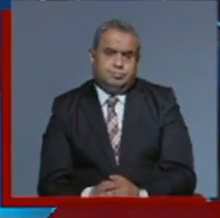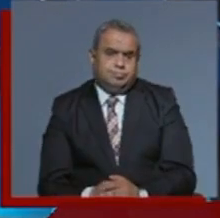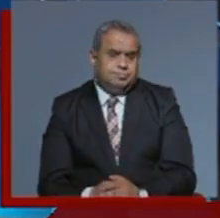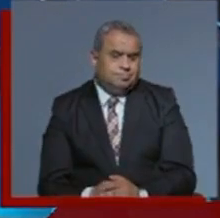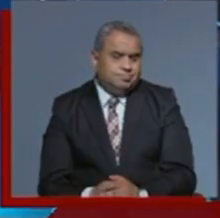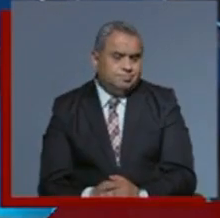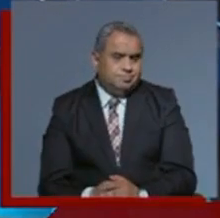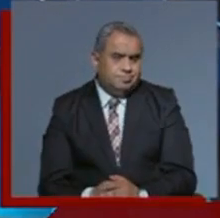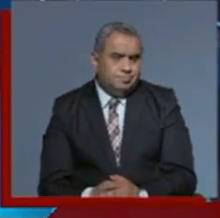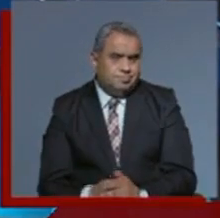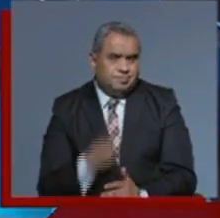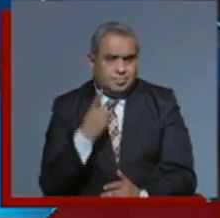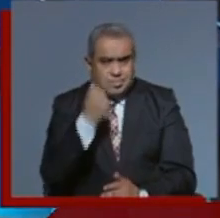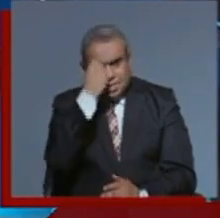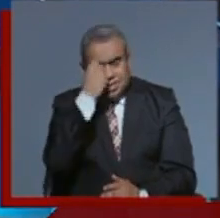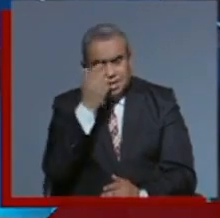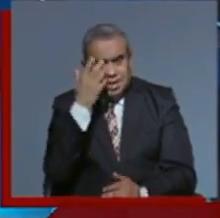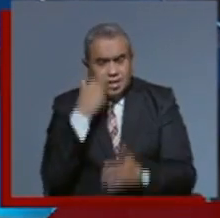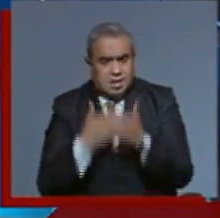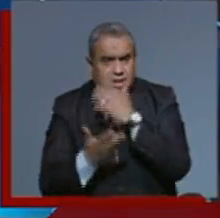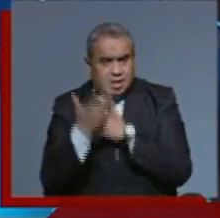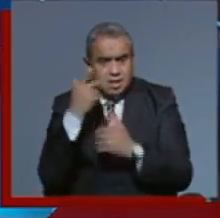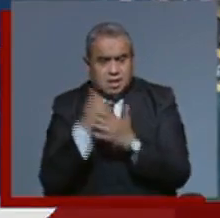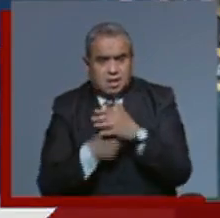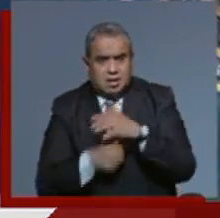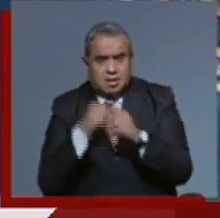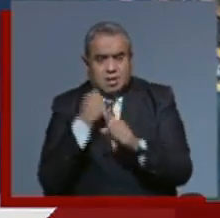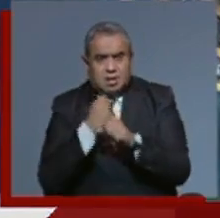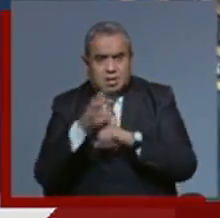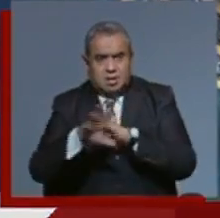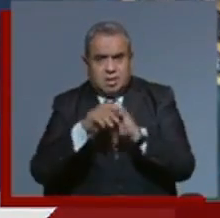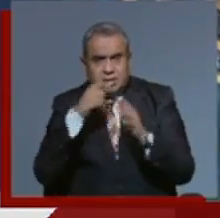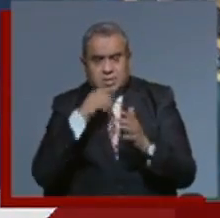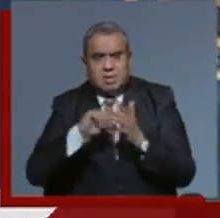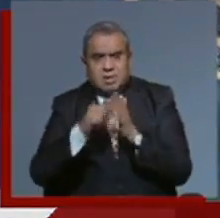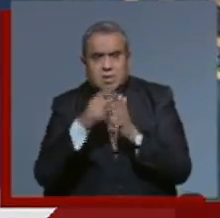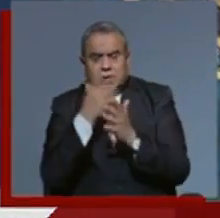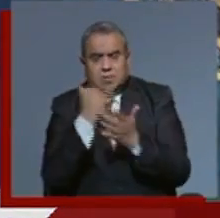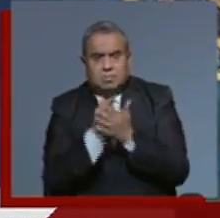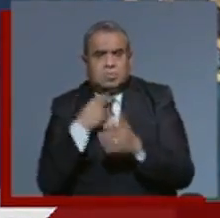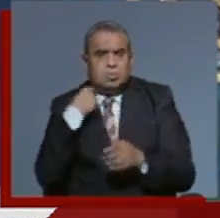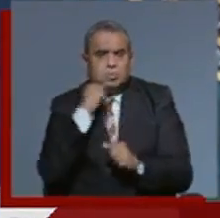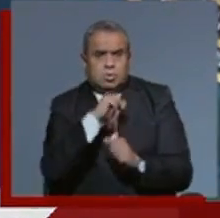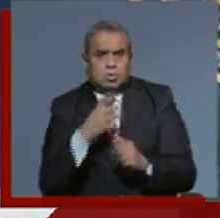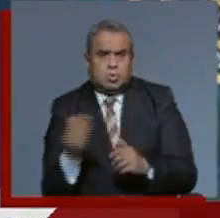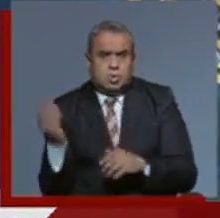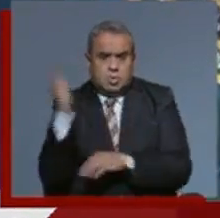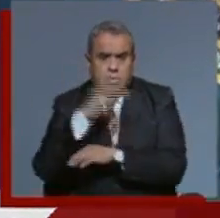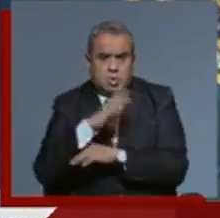94 فإننا دخلنا المرحلة الجديدة، فإننا ننوع